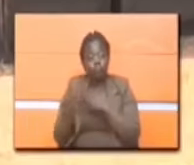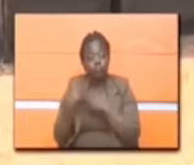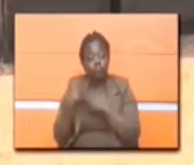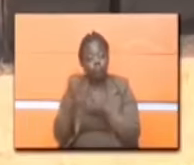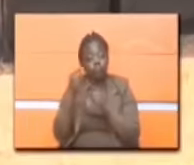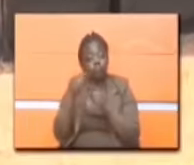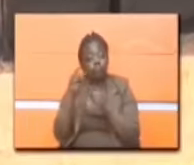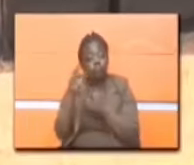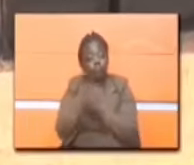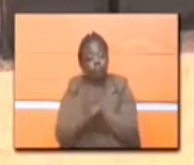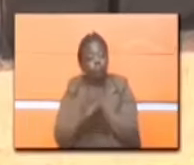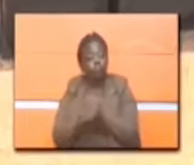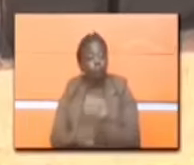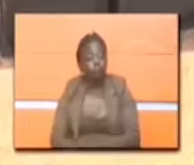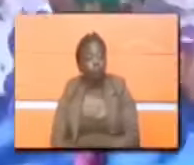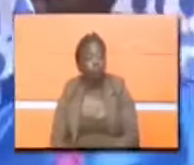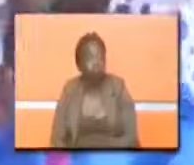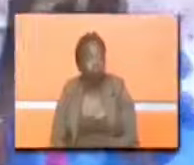eggwanga.